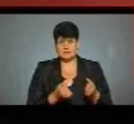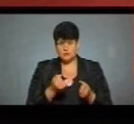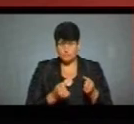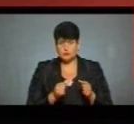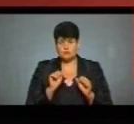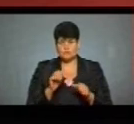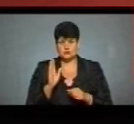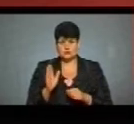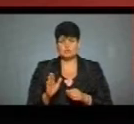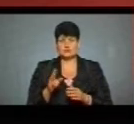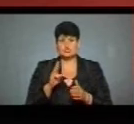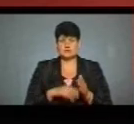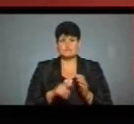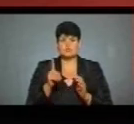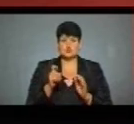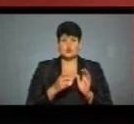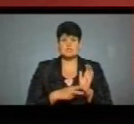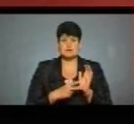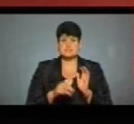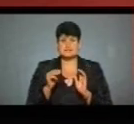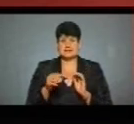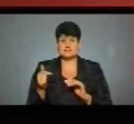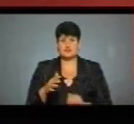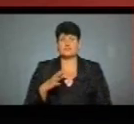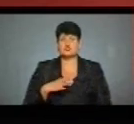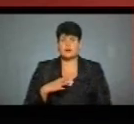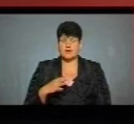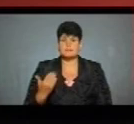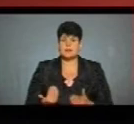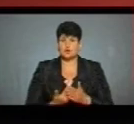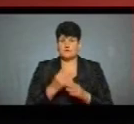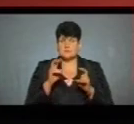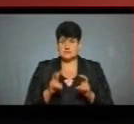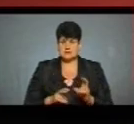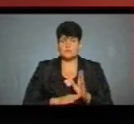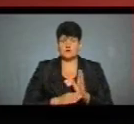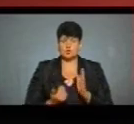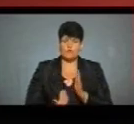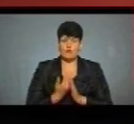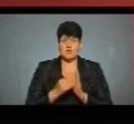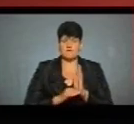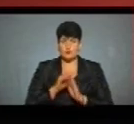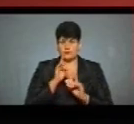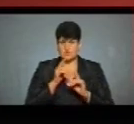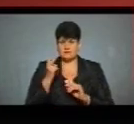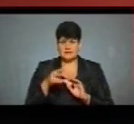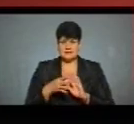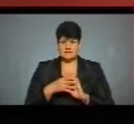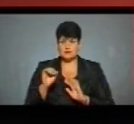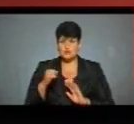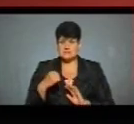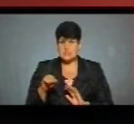сягати 170 тисяч гривень. Чекаємо на нове засідання нової Верховної Ради 29